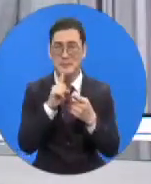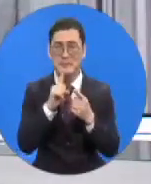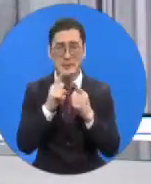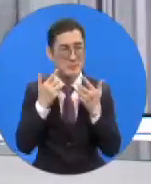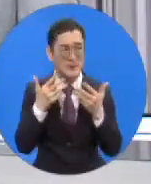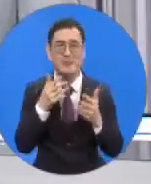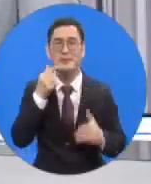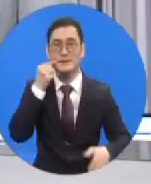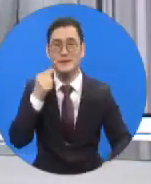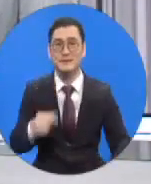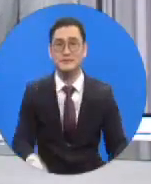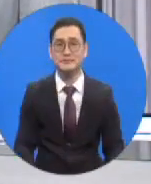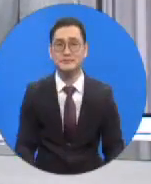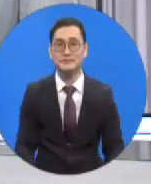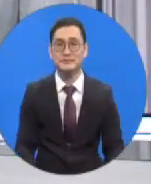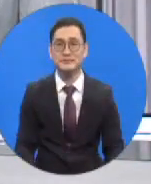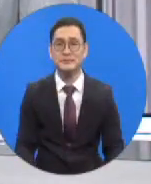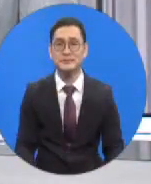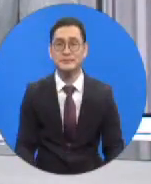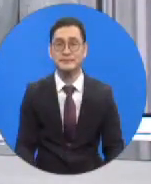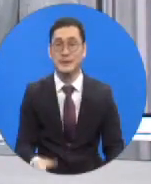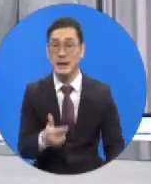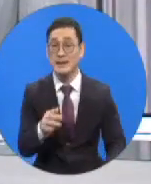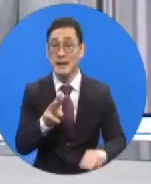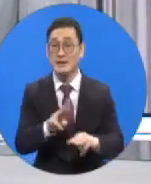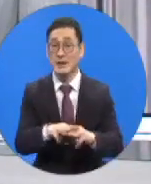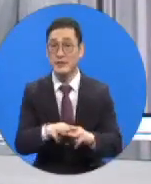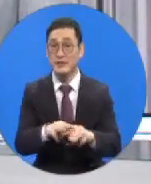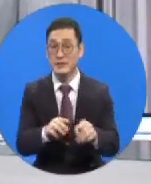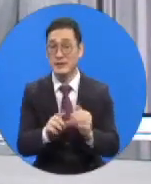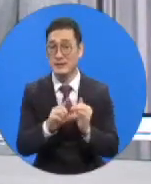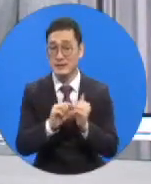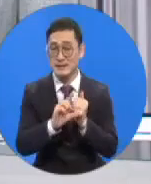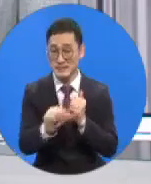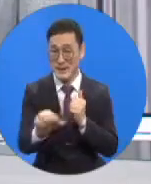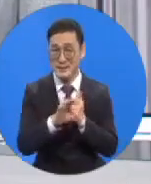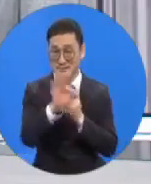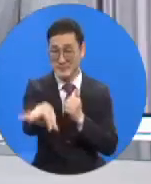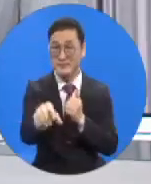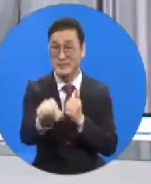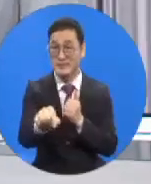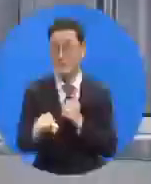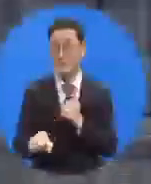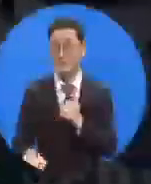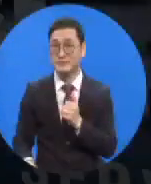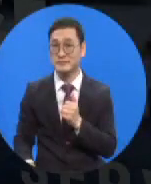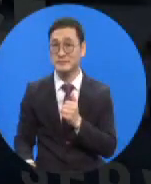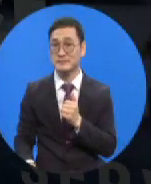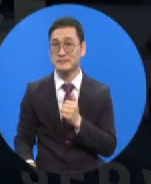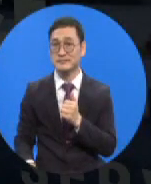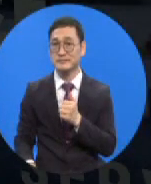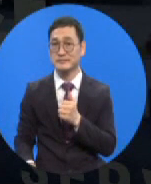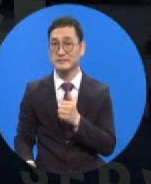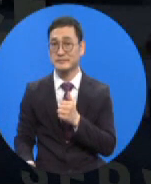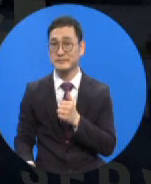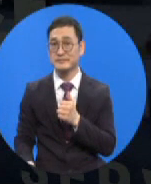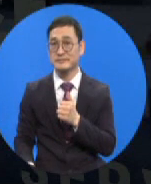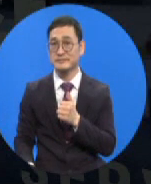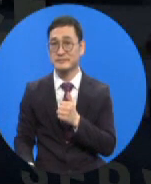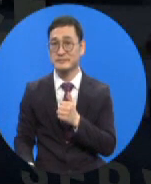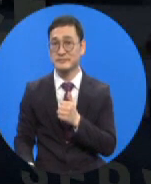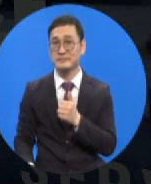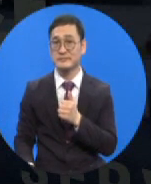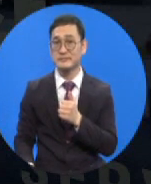근무할 때 같이 일했던 참모들이었고, 추미애 장관이 취임 후에 처음으로 인사를 대전으로 낸